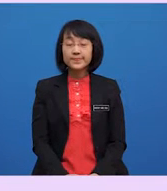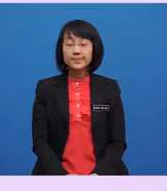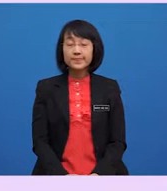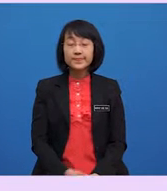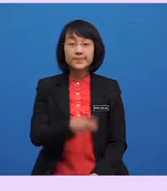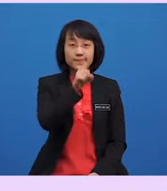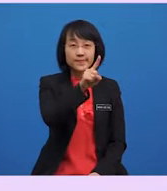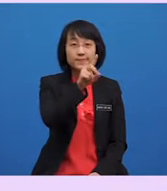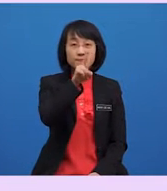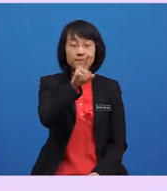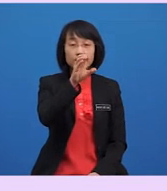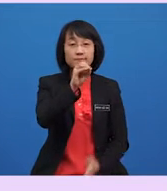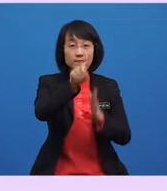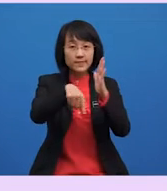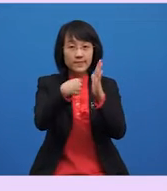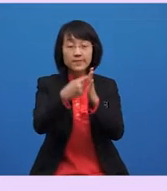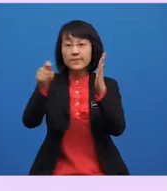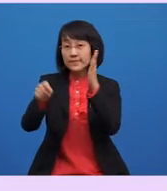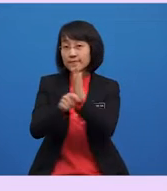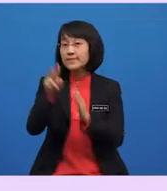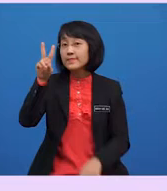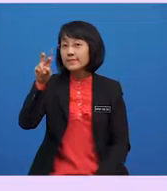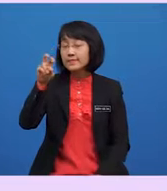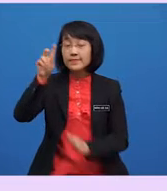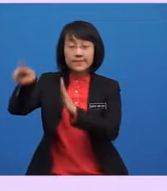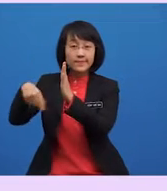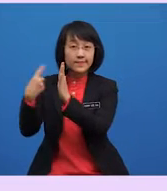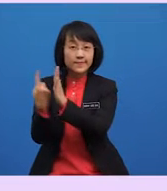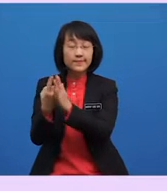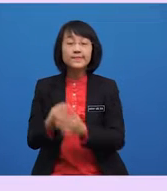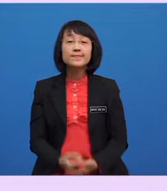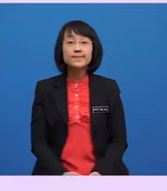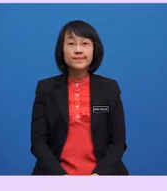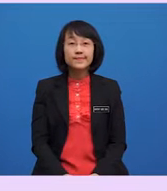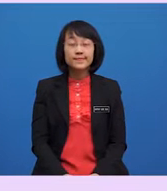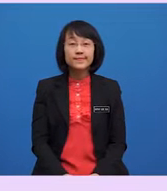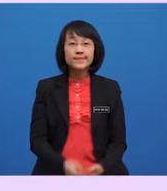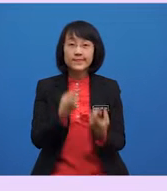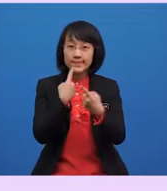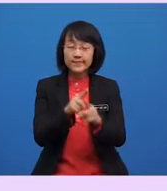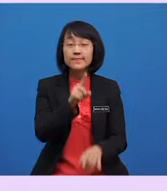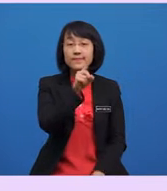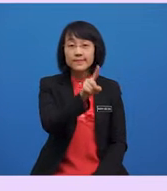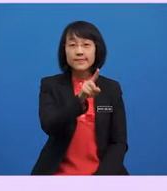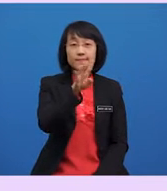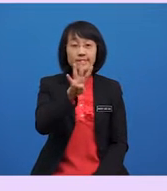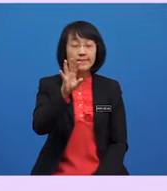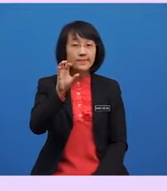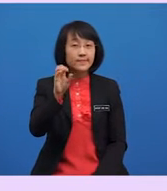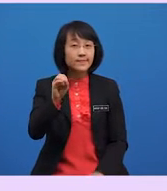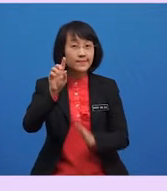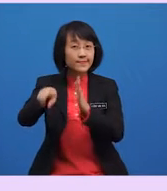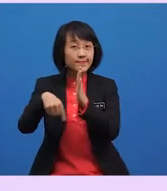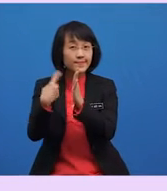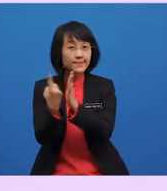120 jam tambah 20 jam sama dengan 140